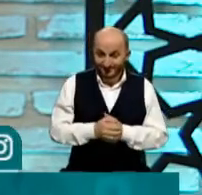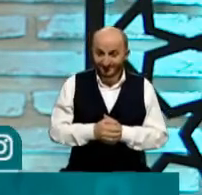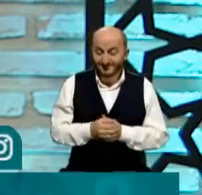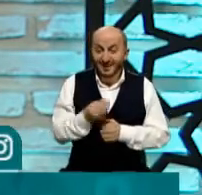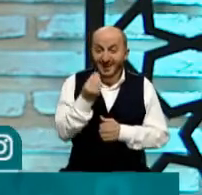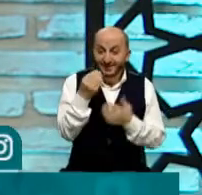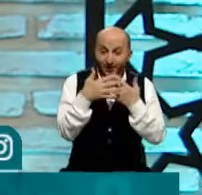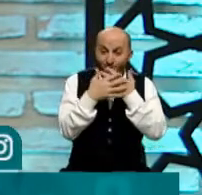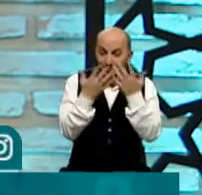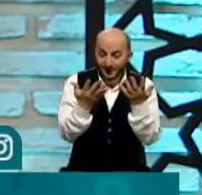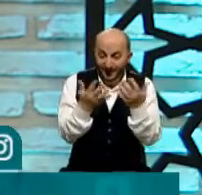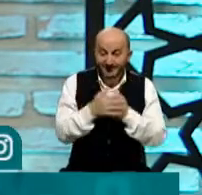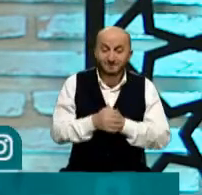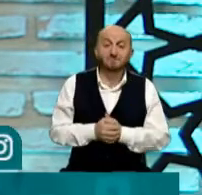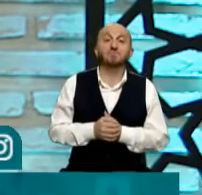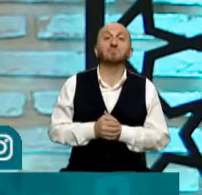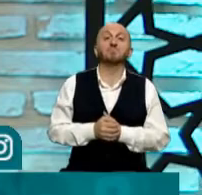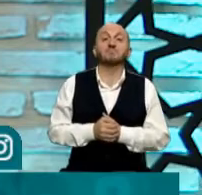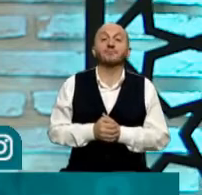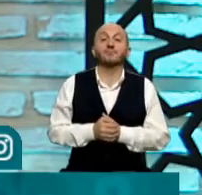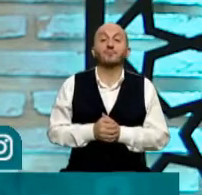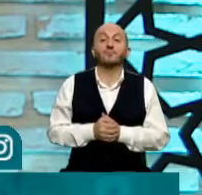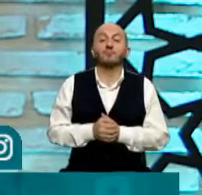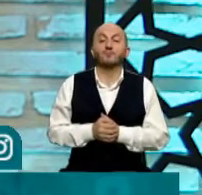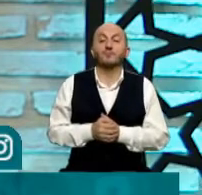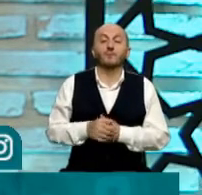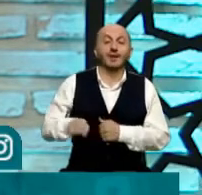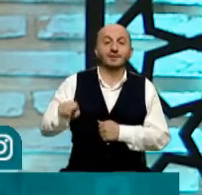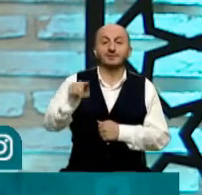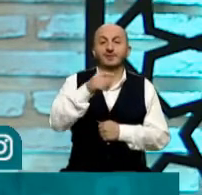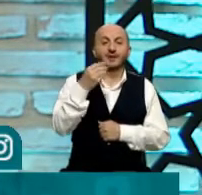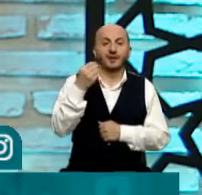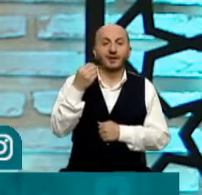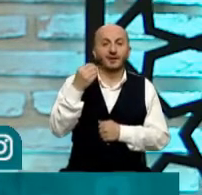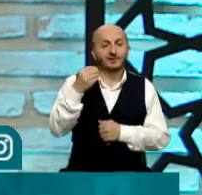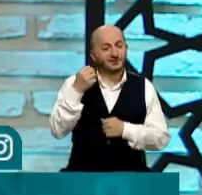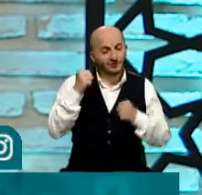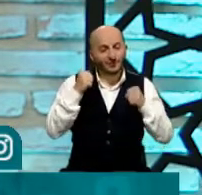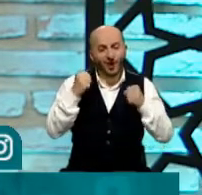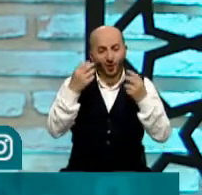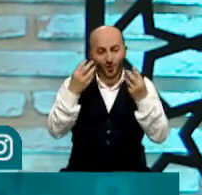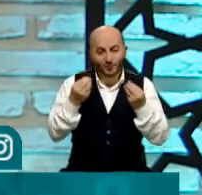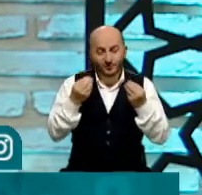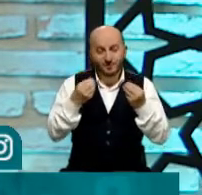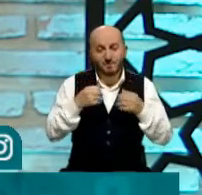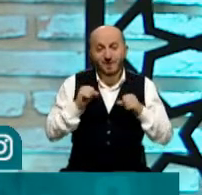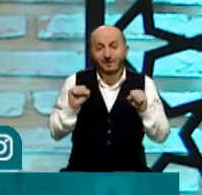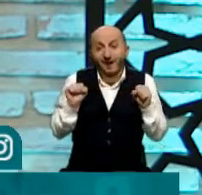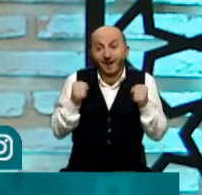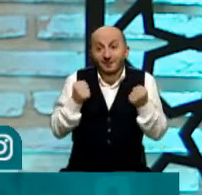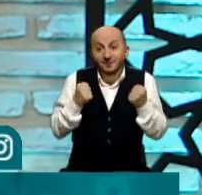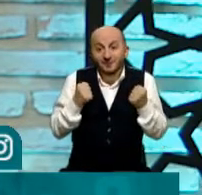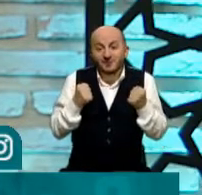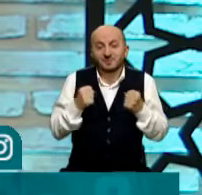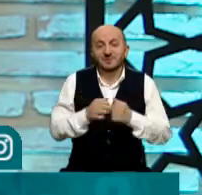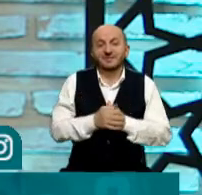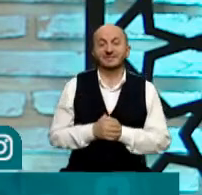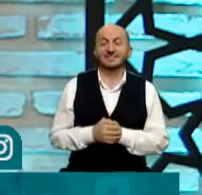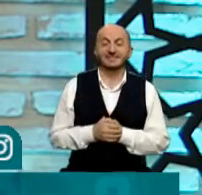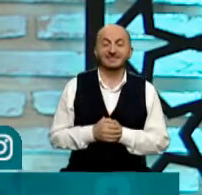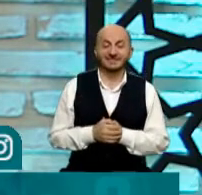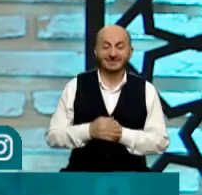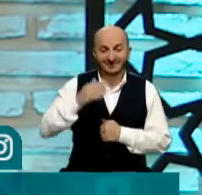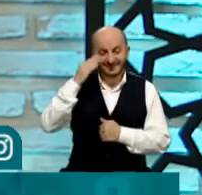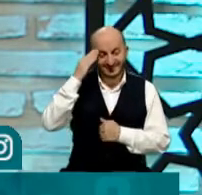Hayırlı akşamlar oğlum. Sağ olun, hayırlı akşamlar. Siz de sağ olun. Ben de Erzurumluyum, siz de Erzurumlusunuz. Öyle mi?